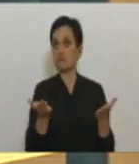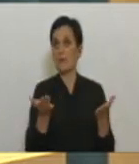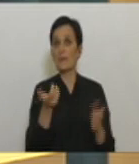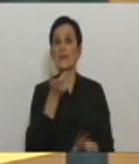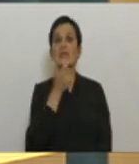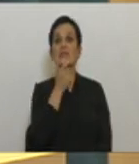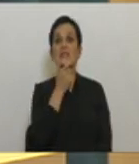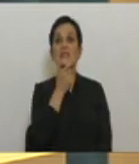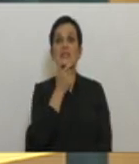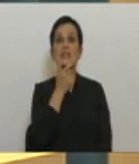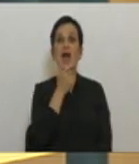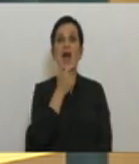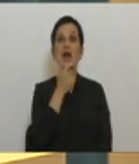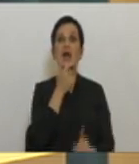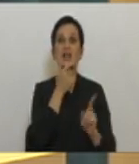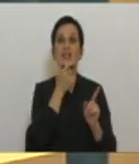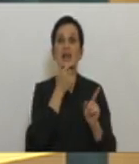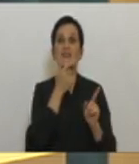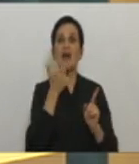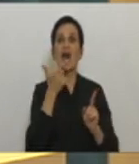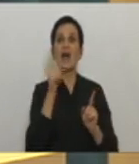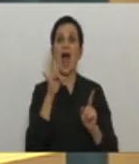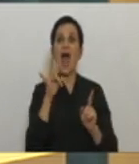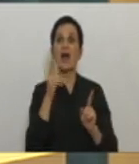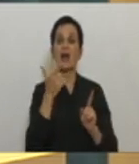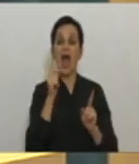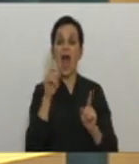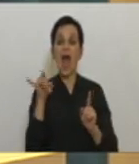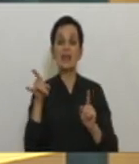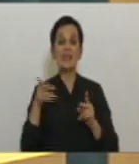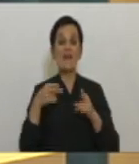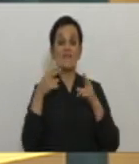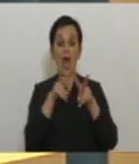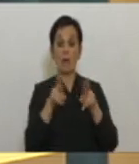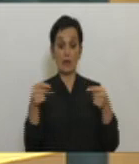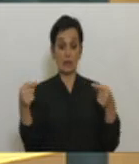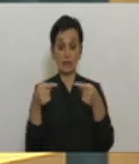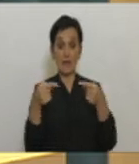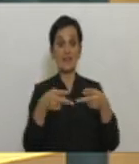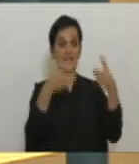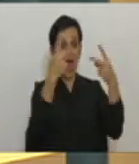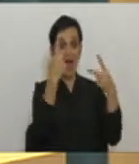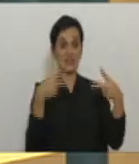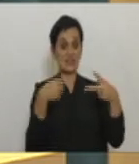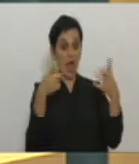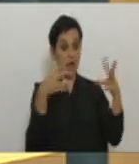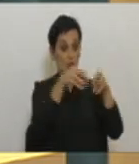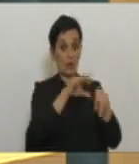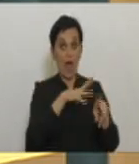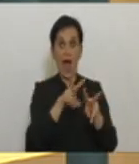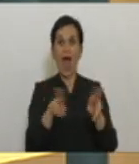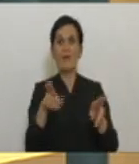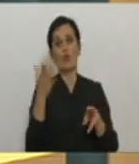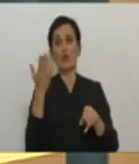სააკაშვილი გახარიას ვიზიტი რომ დაემთხვა და ერთასტუმრო შეიყვნა ასე დაემთხვა ისიც ზუსტად თურმე 17 მილიონი მას ესხეო ერთი